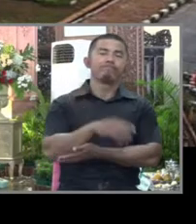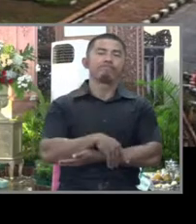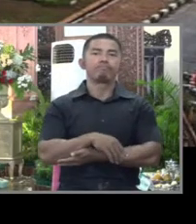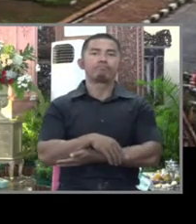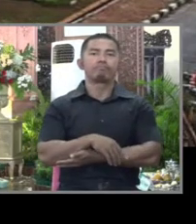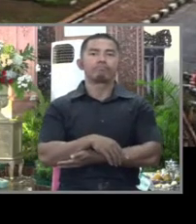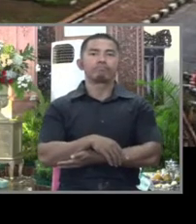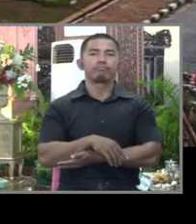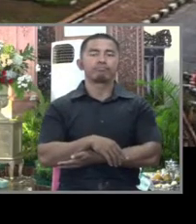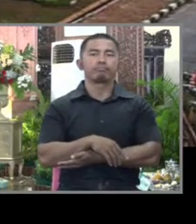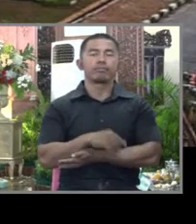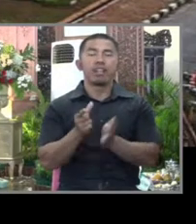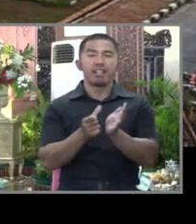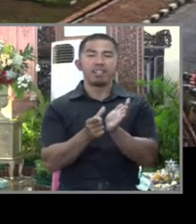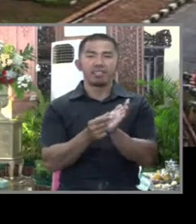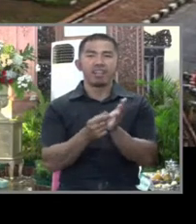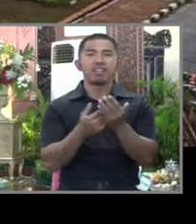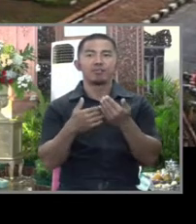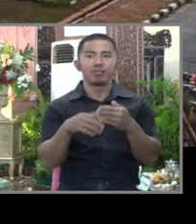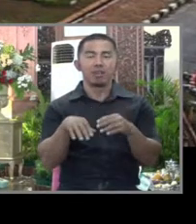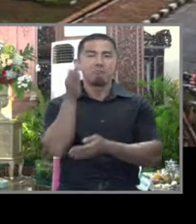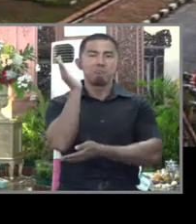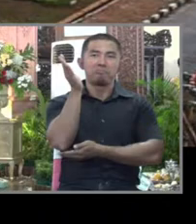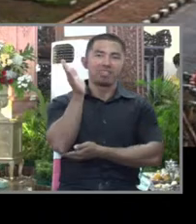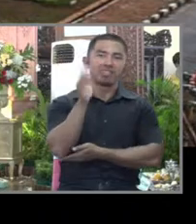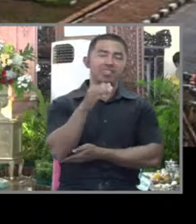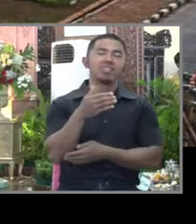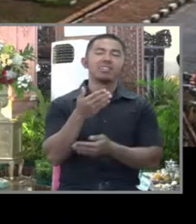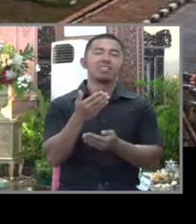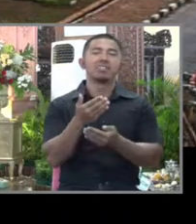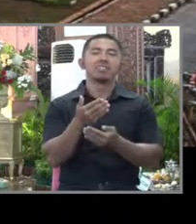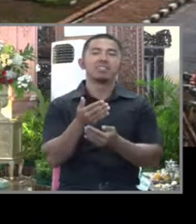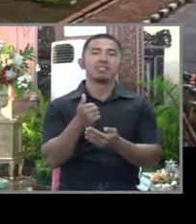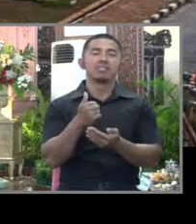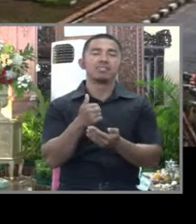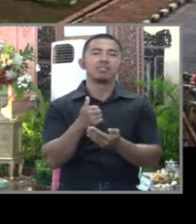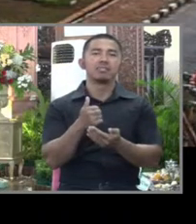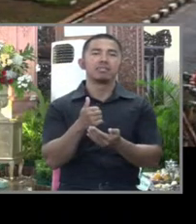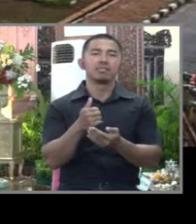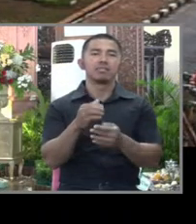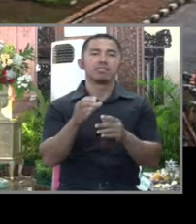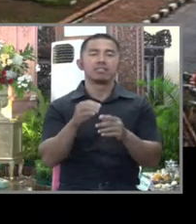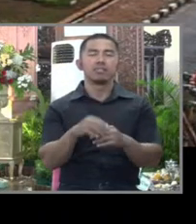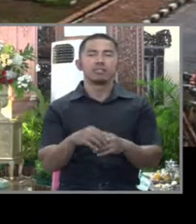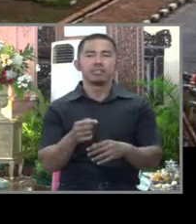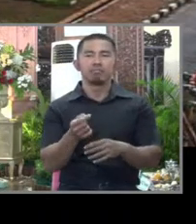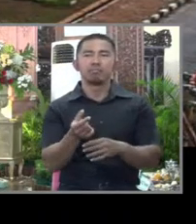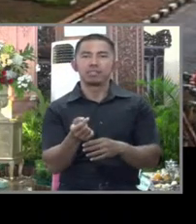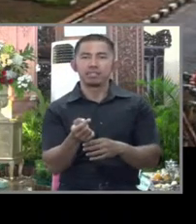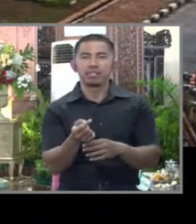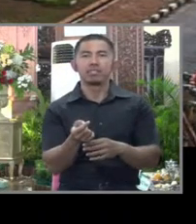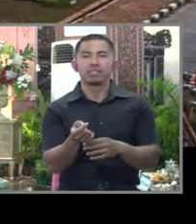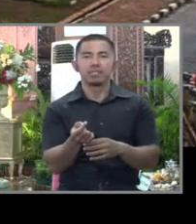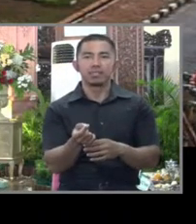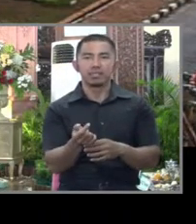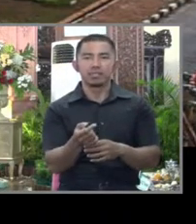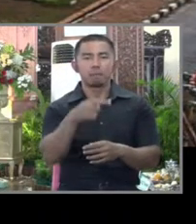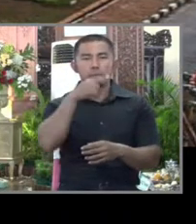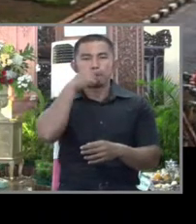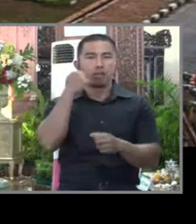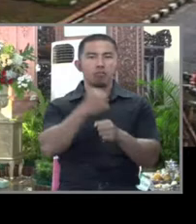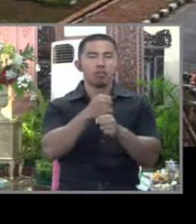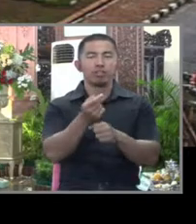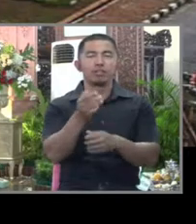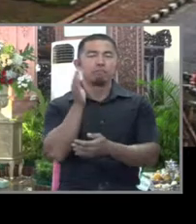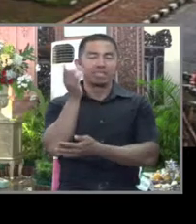panjang lebar karena tadi mestinya paparan itu masing-masing kepala daerah ada sebagian yang sudah disampaikan oleh pak gubernur